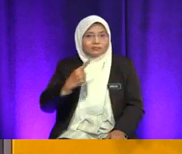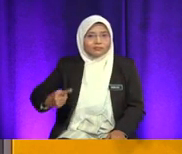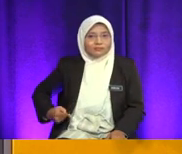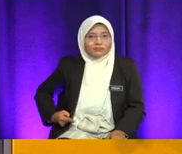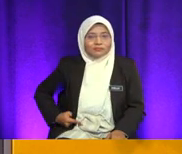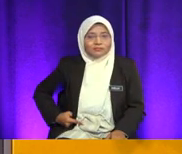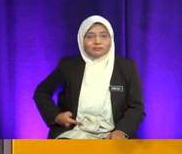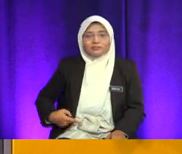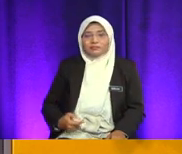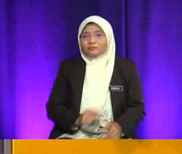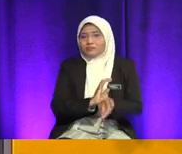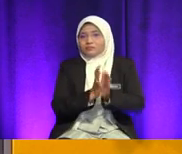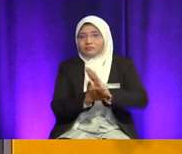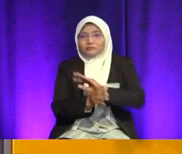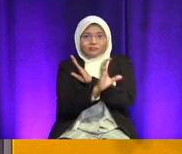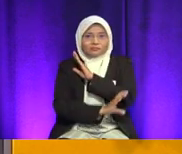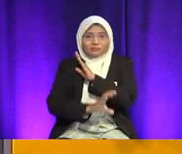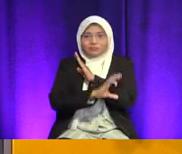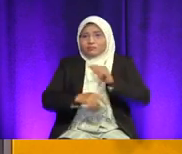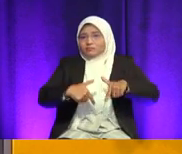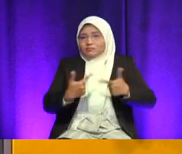boleh sewenang-wenangnya